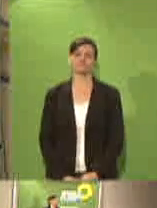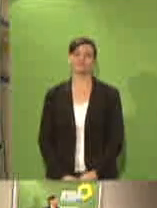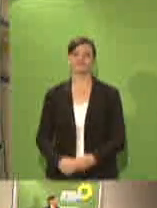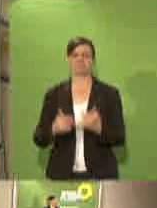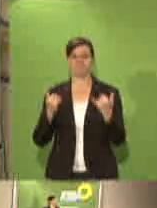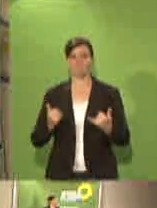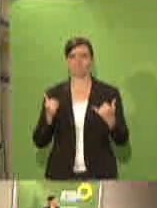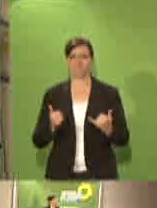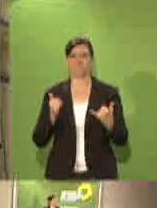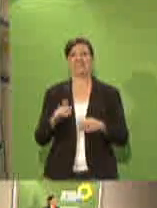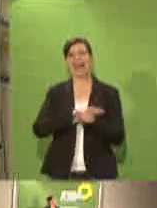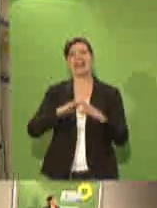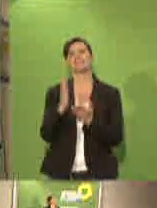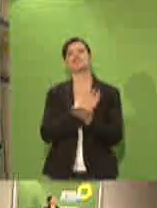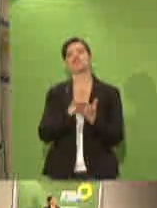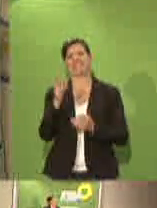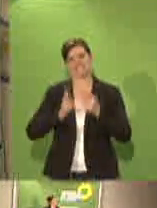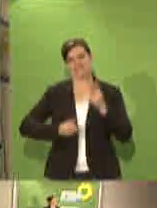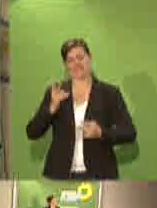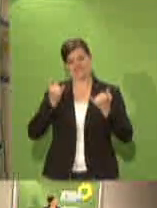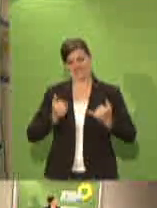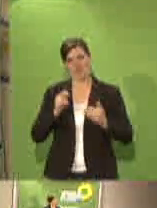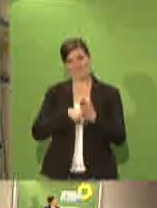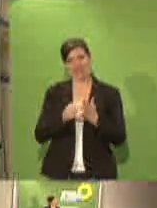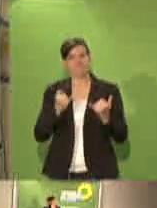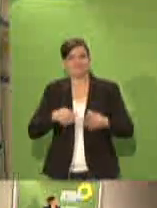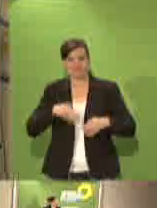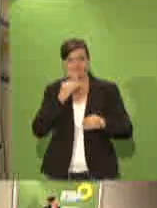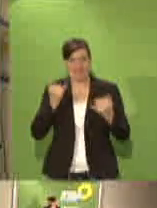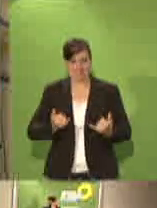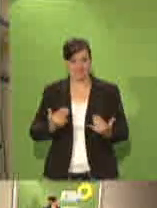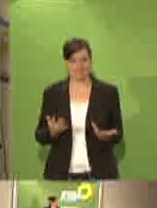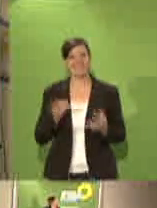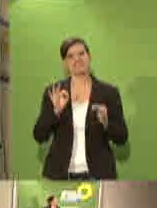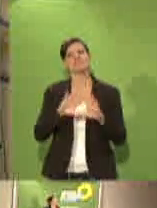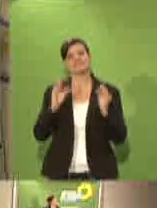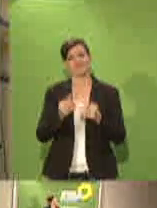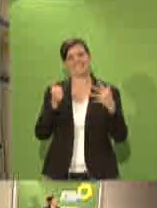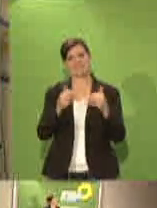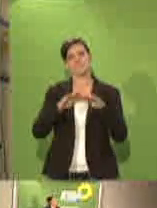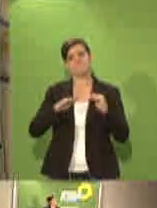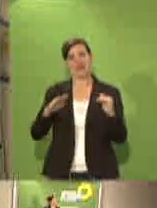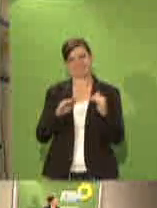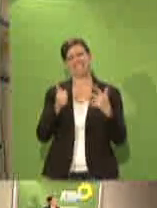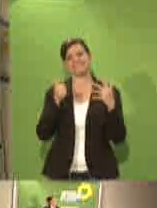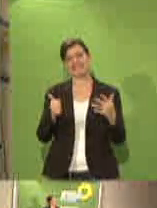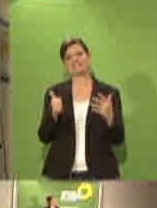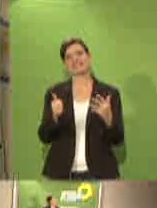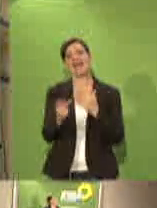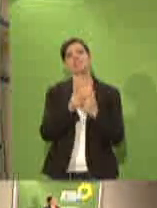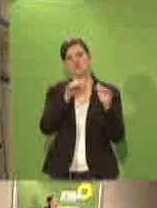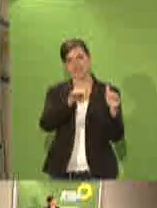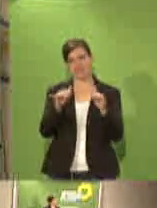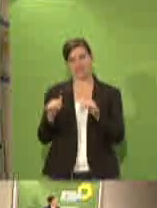des Landesschiedsgerichts, mit dem wir heute anfangen, für die 6 Plätze 6 Kandidaturen. Für den